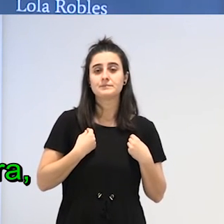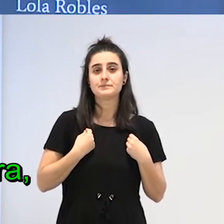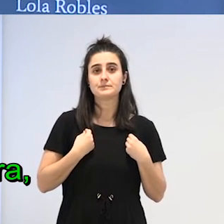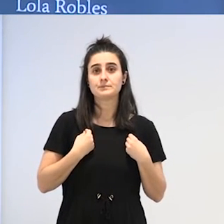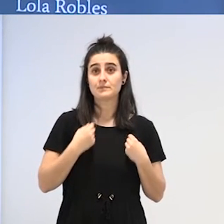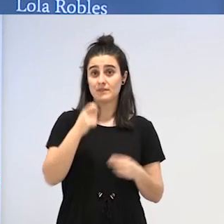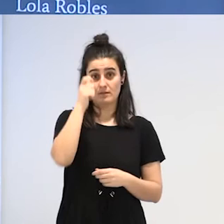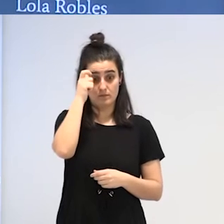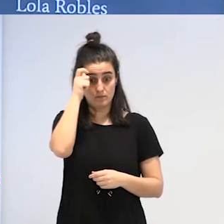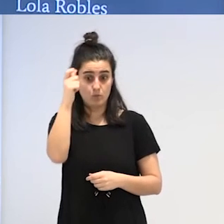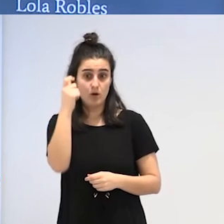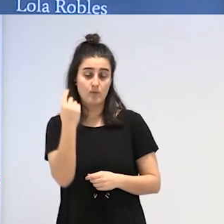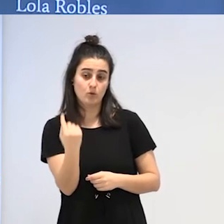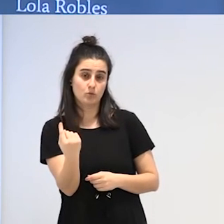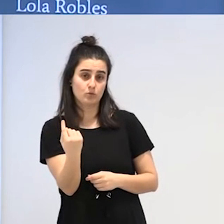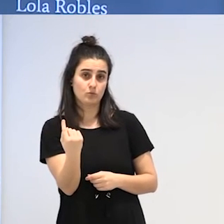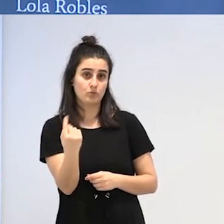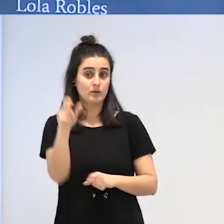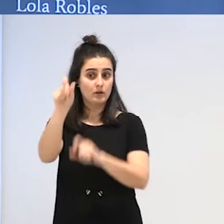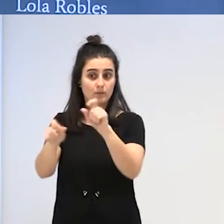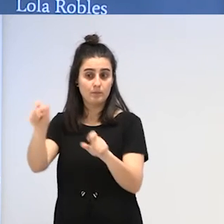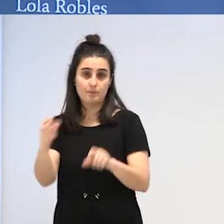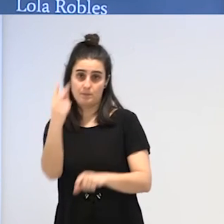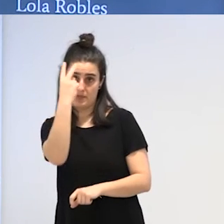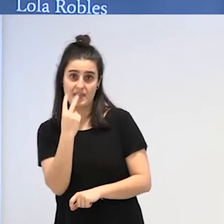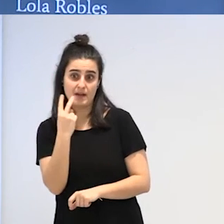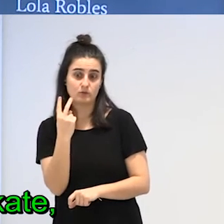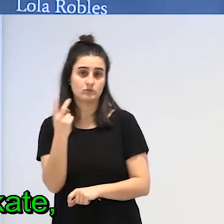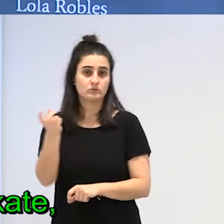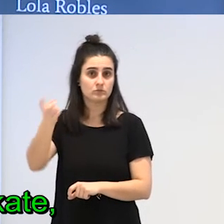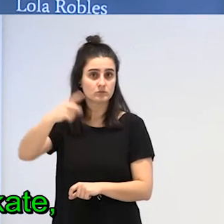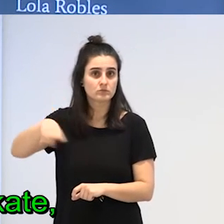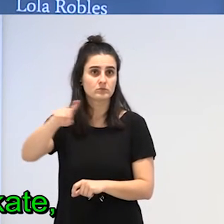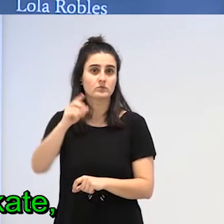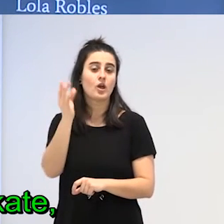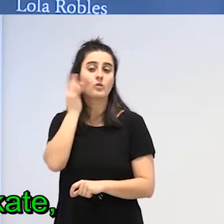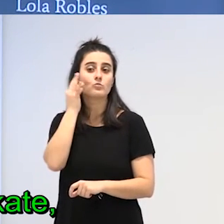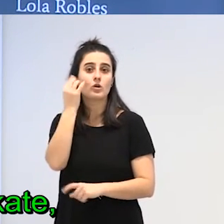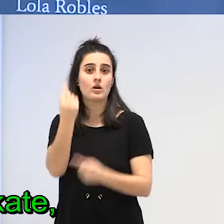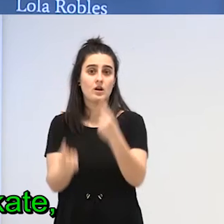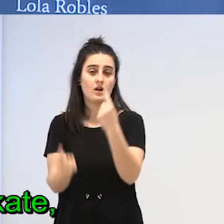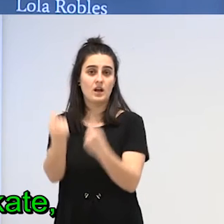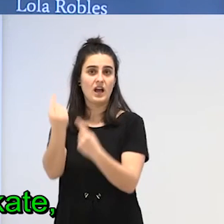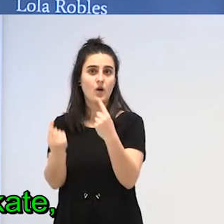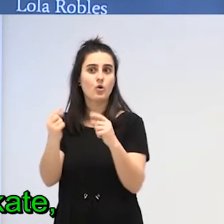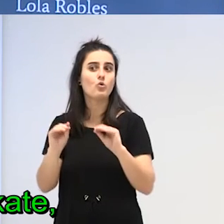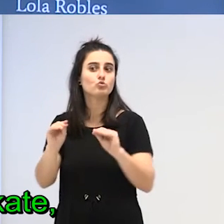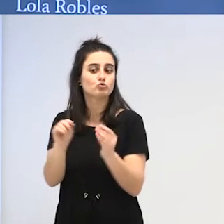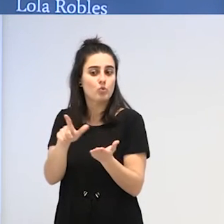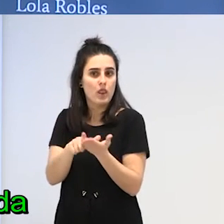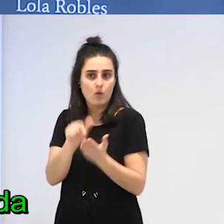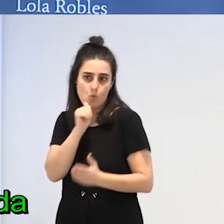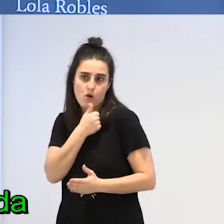herri horietako bat, baten biztanleak itxuak dira, eta haien artean emakume batzuek ba, beraien hizkuntza sekretu bat